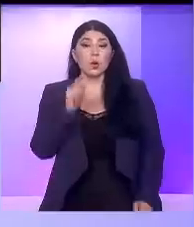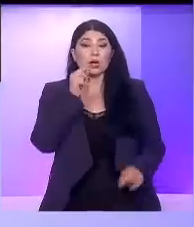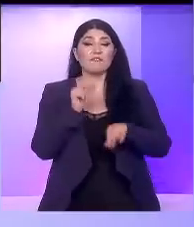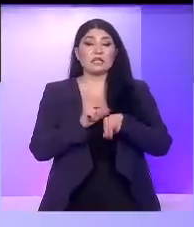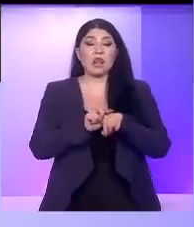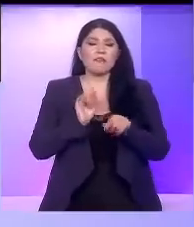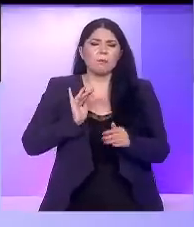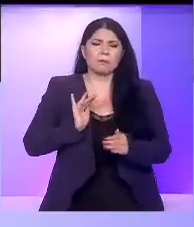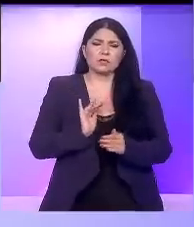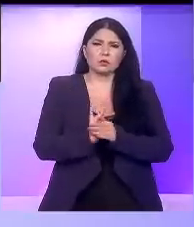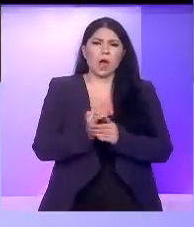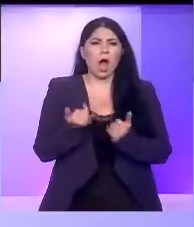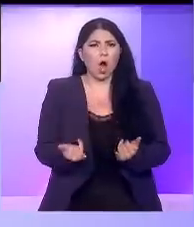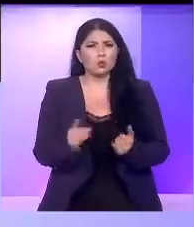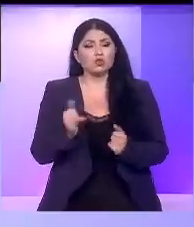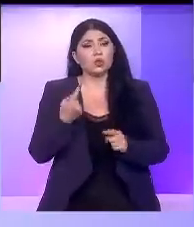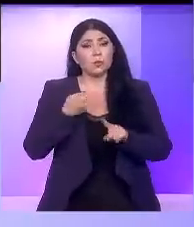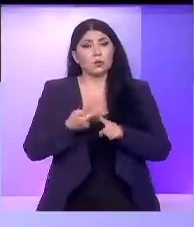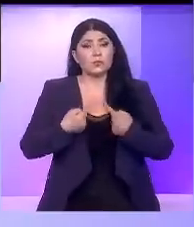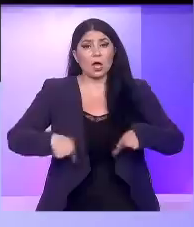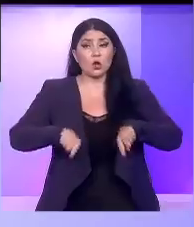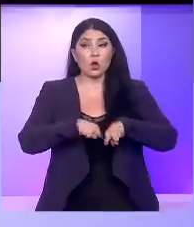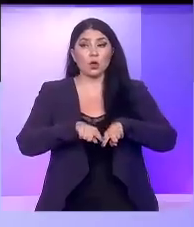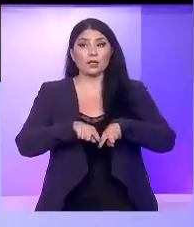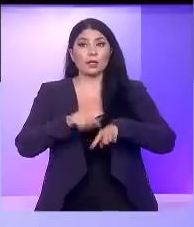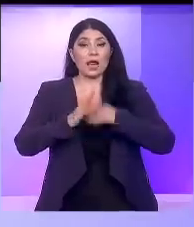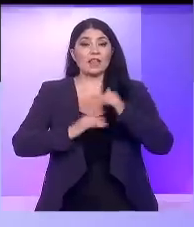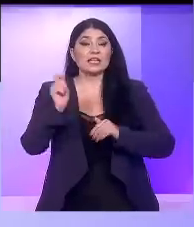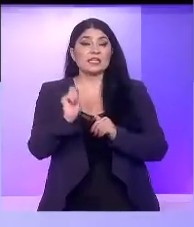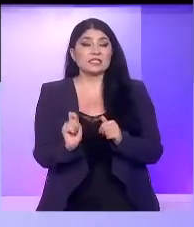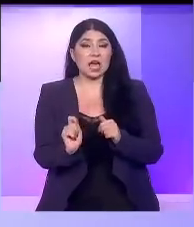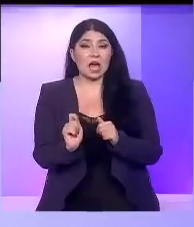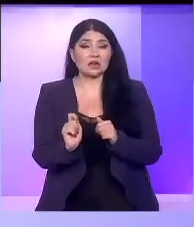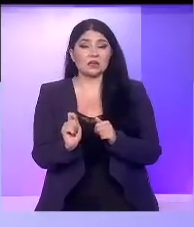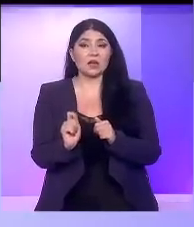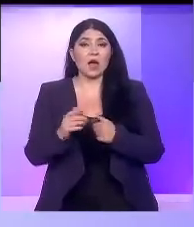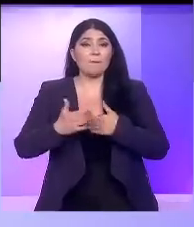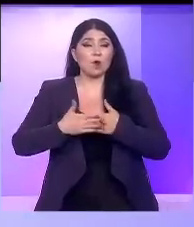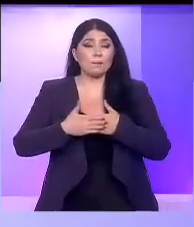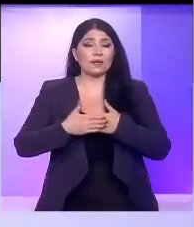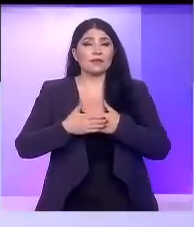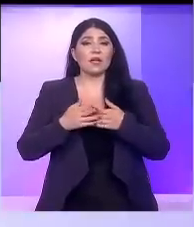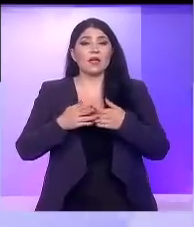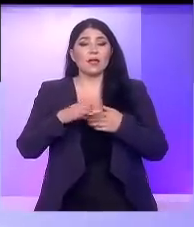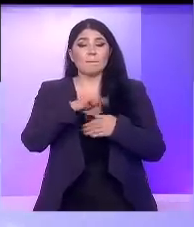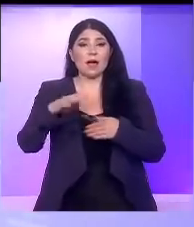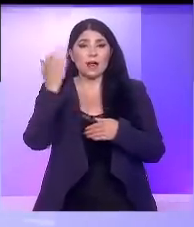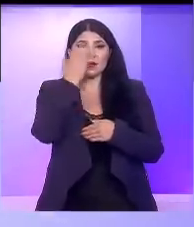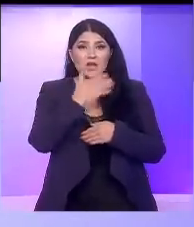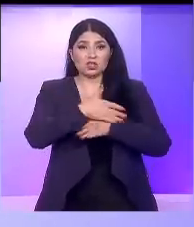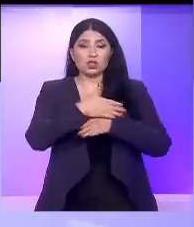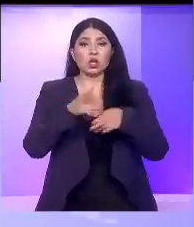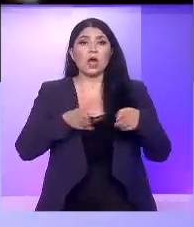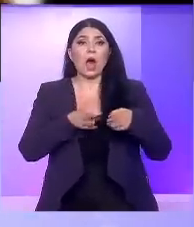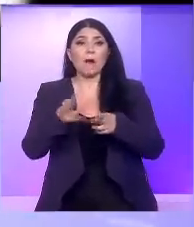în acest moment și nu numai, chiar și pe noi ca țară riverană la Dunăre și riverană la Marea Neagră, pentru că